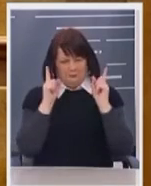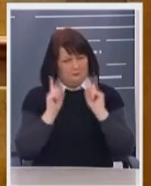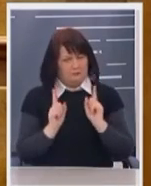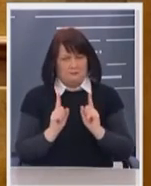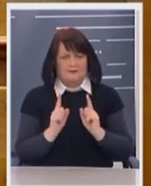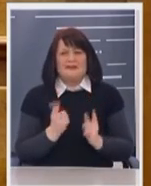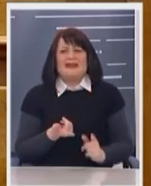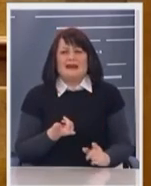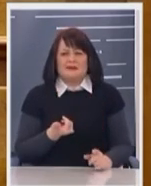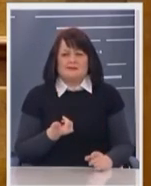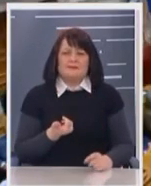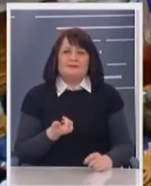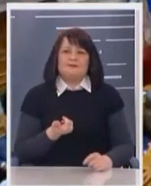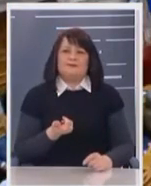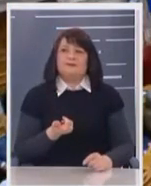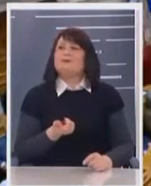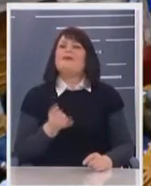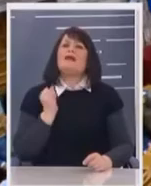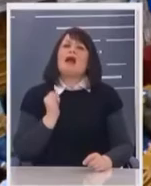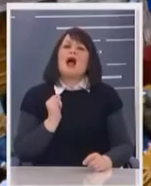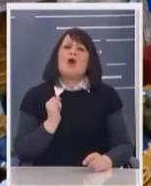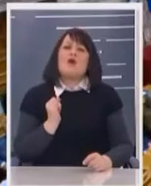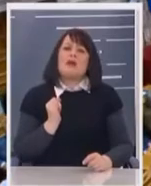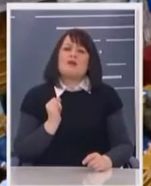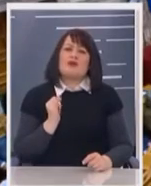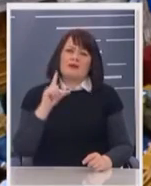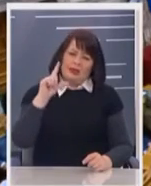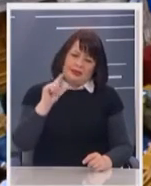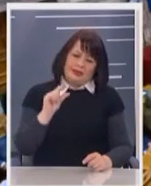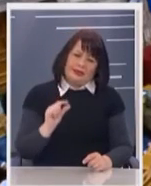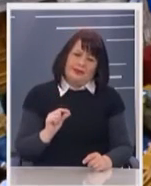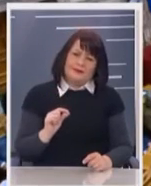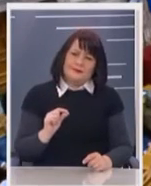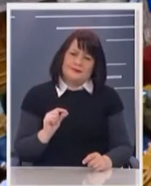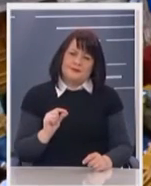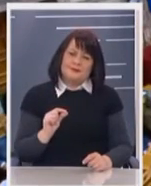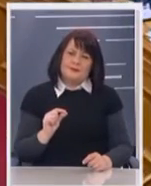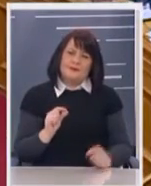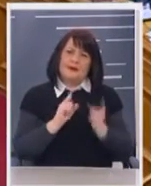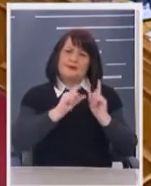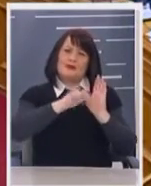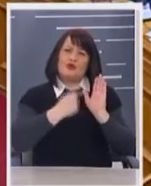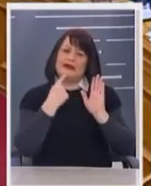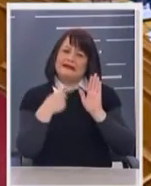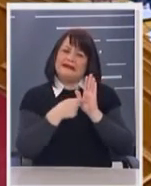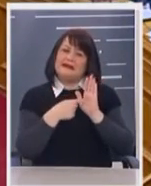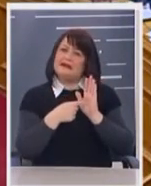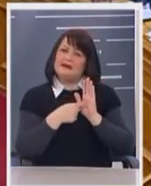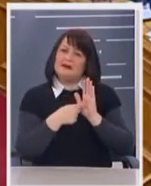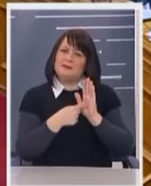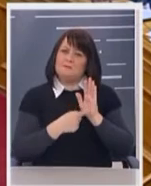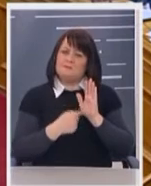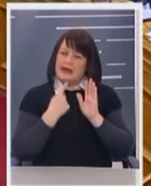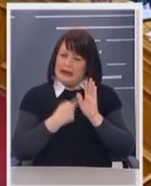γεγονός ότι ήταν ακόμα χαμηλότερη από ό,τι τα ίδια τα μνημόνια προέβλεπαν.